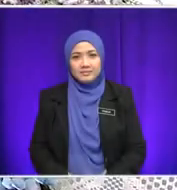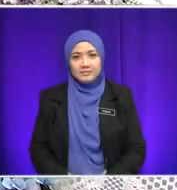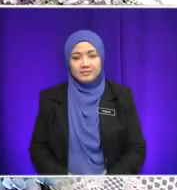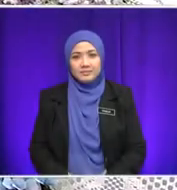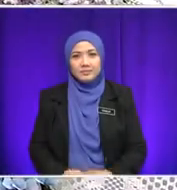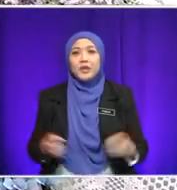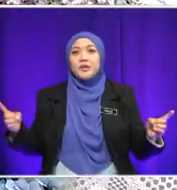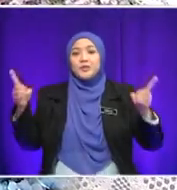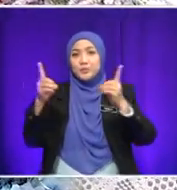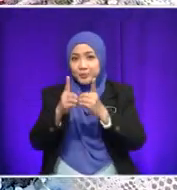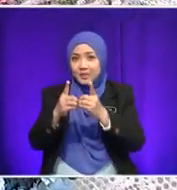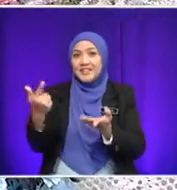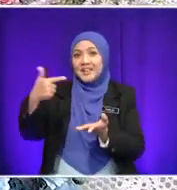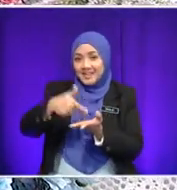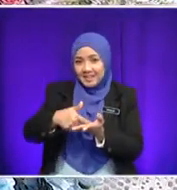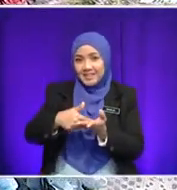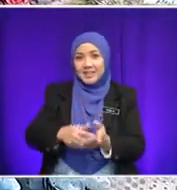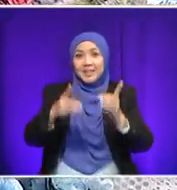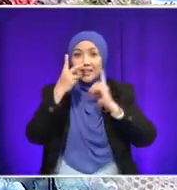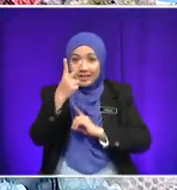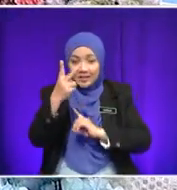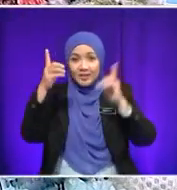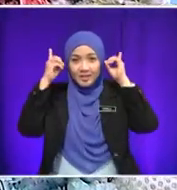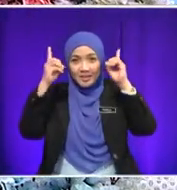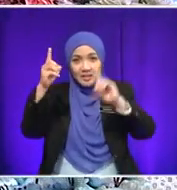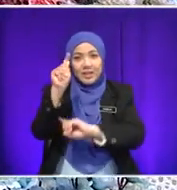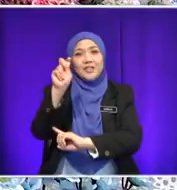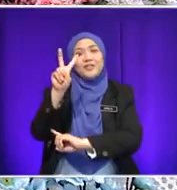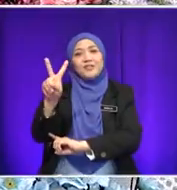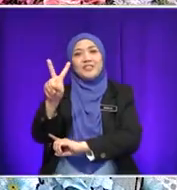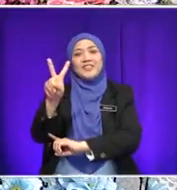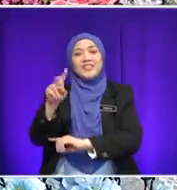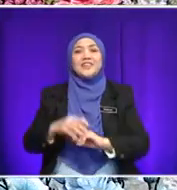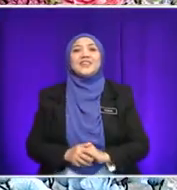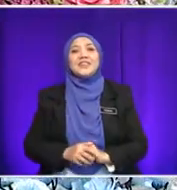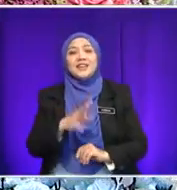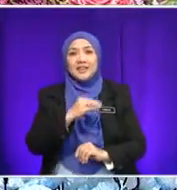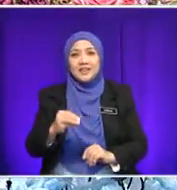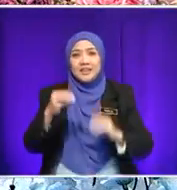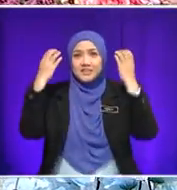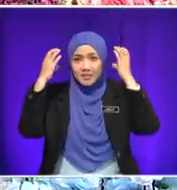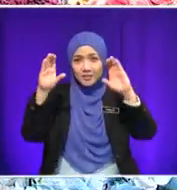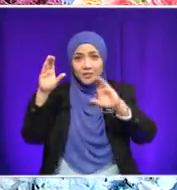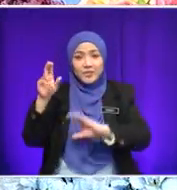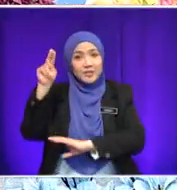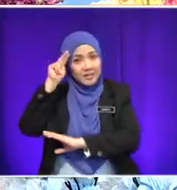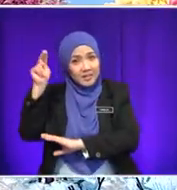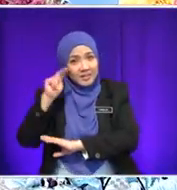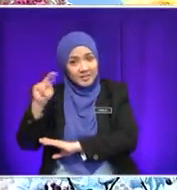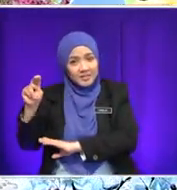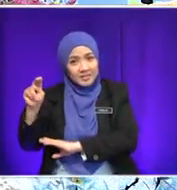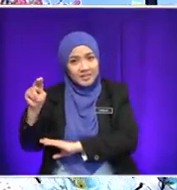kembali menonton Didik TV KPM Masih bersama saya ini sakit dan kita dicek go Nazi untuk topik kita pada hari ini